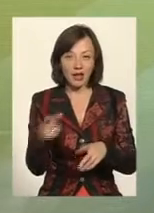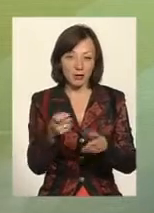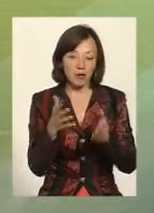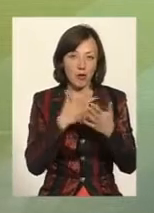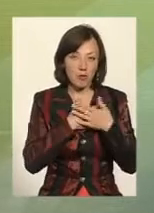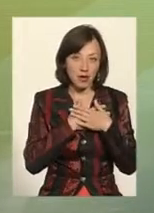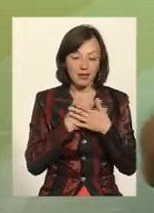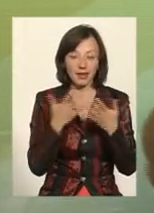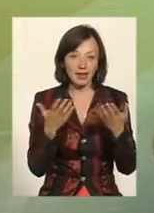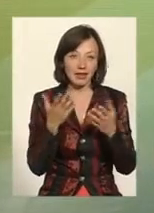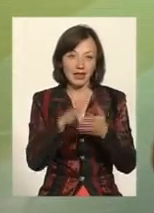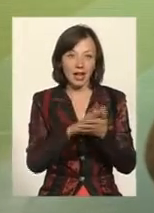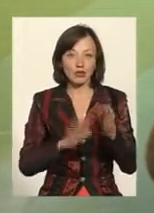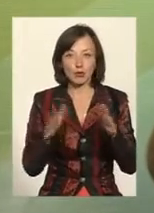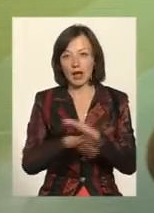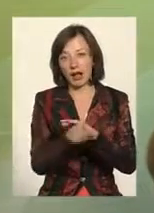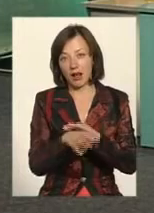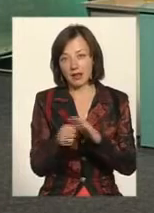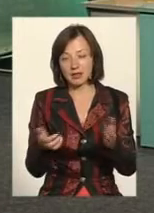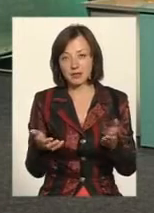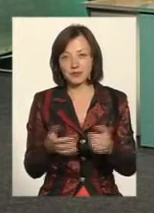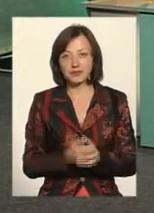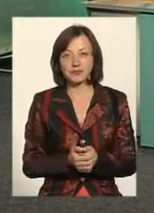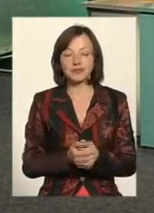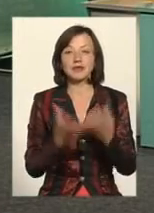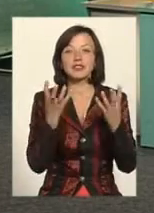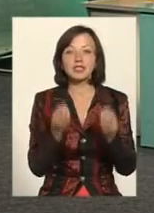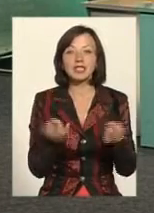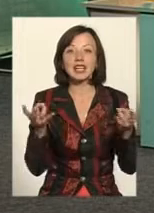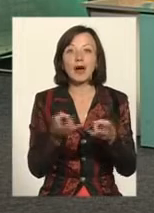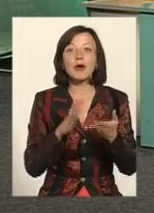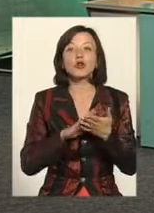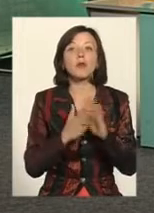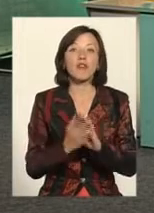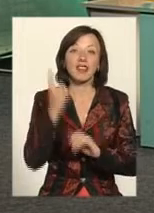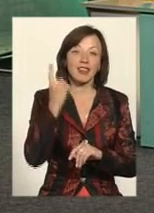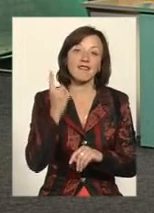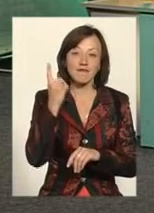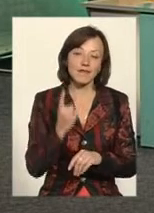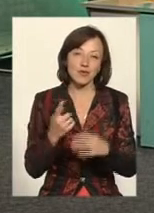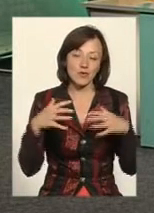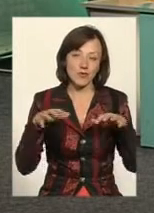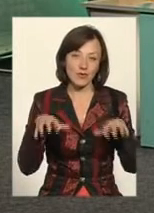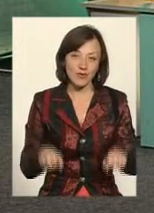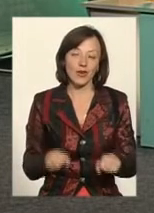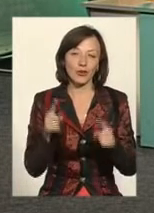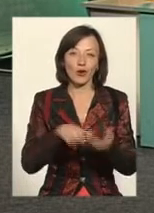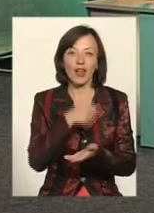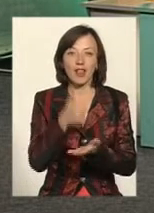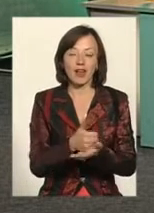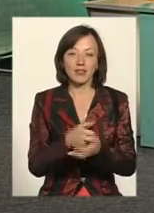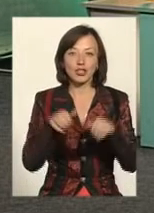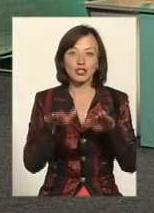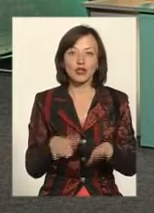буде любити, кохати, і ти далі будеш красти. На мою думку, треба і ще треба домовитися там наверху. Наверху домовитися, о той, хто саме головне